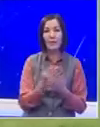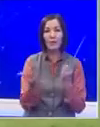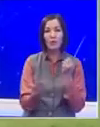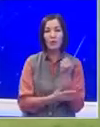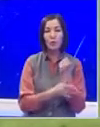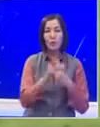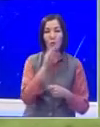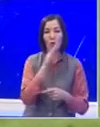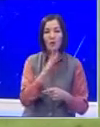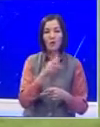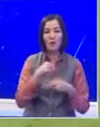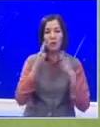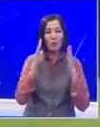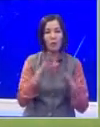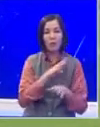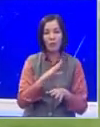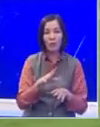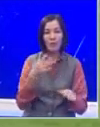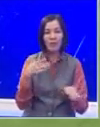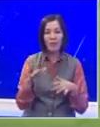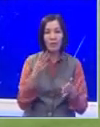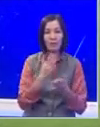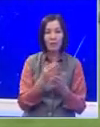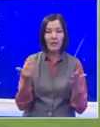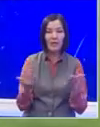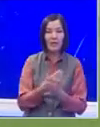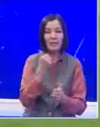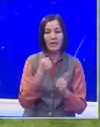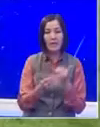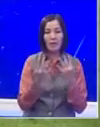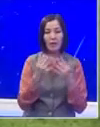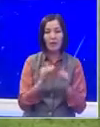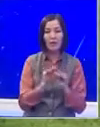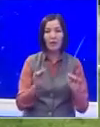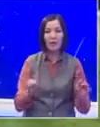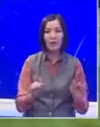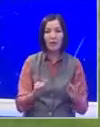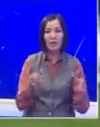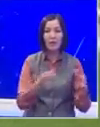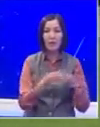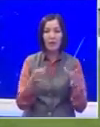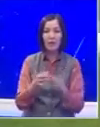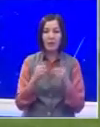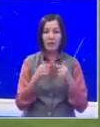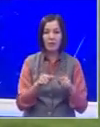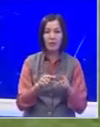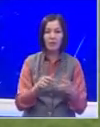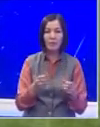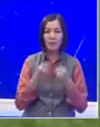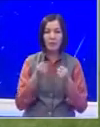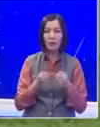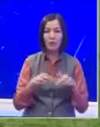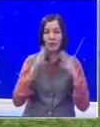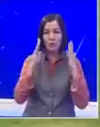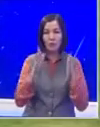кездерде айтарлықтай көңіл бөлінбей кенжелеп қалды. Енді міне әрбір ауылда мектеп оқушылары арасынан командалар жасақталып, спортқа ден